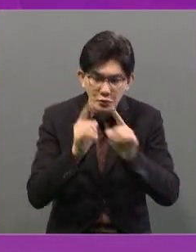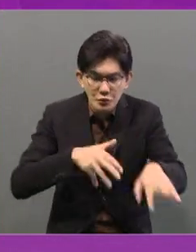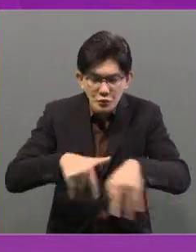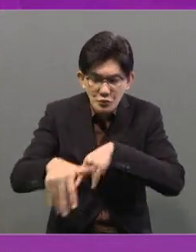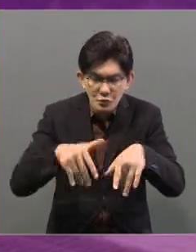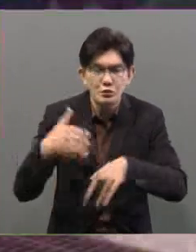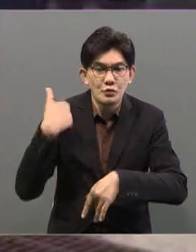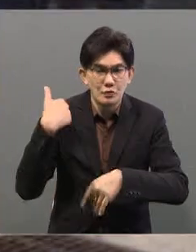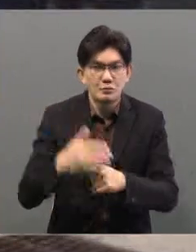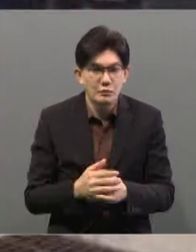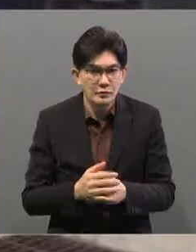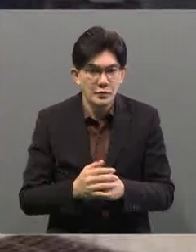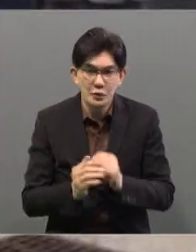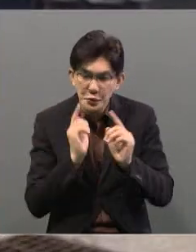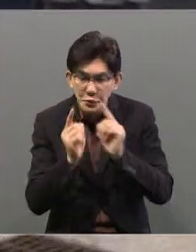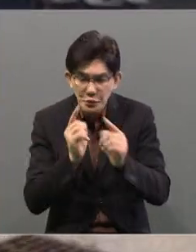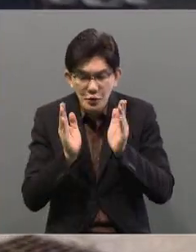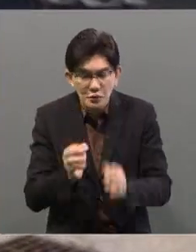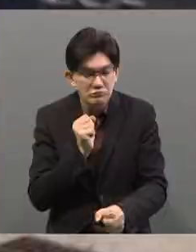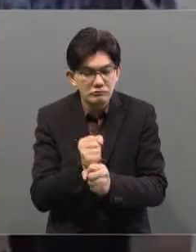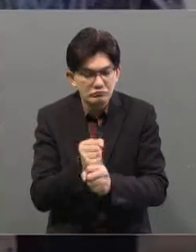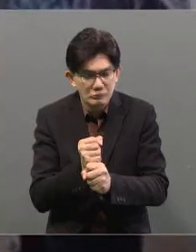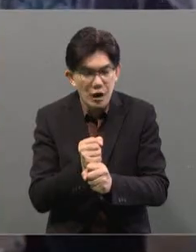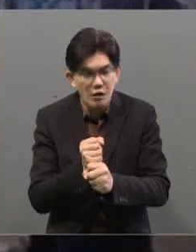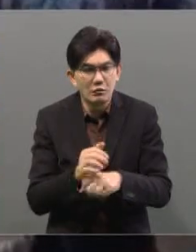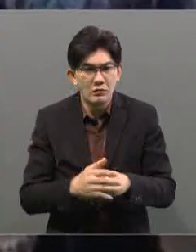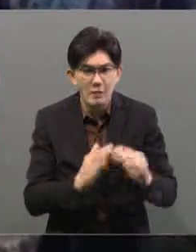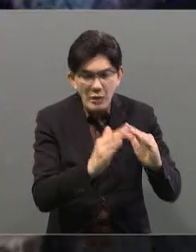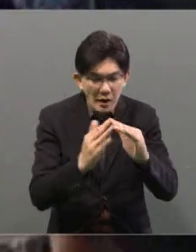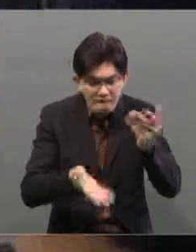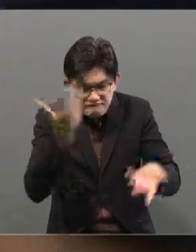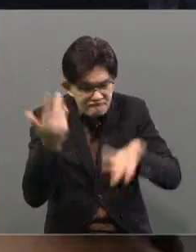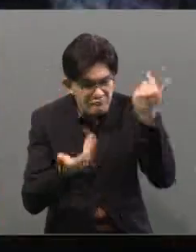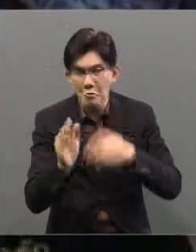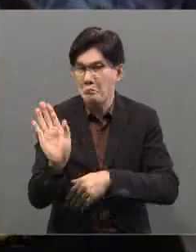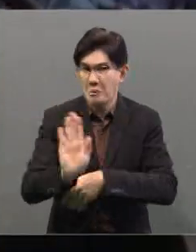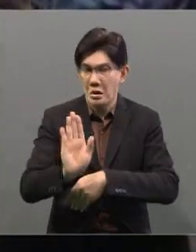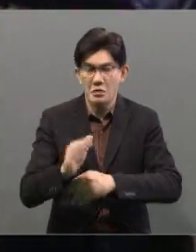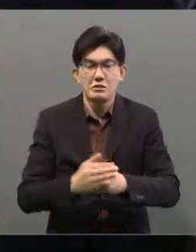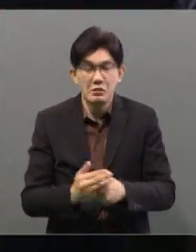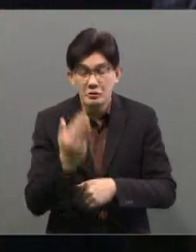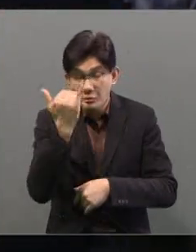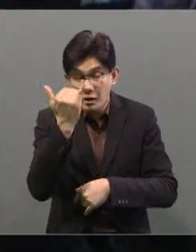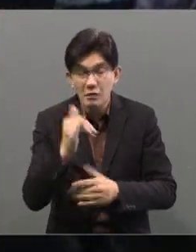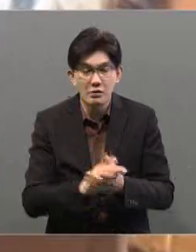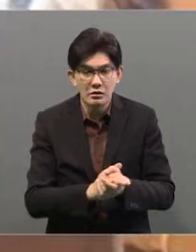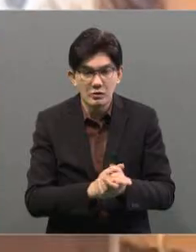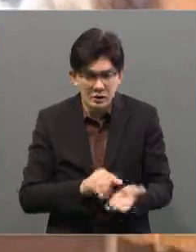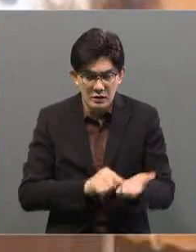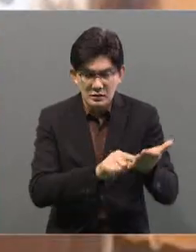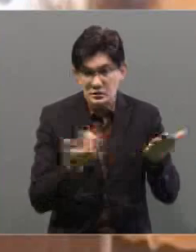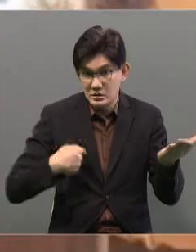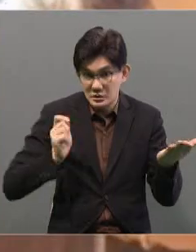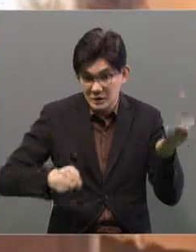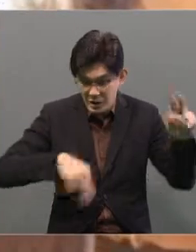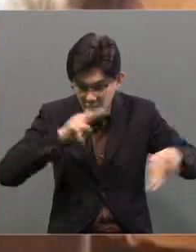านครับเขากำลังพยายามที่จะเจรจากับเจ้าหน้าที่ไม่ให้ทำการรื้อถอนเพราะว่าเขายื่นศาลปกครอง